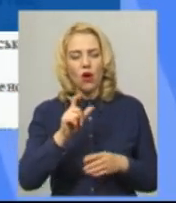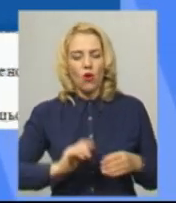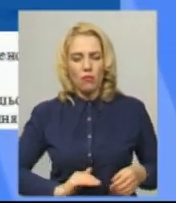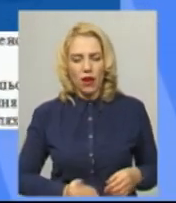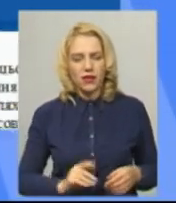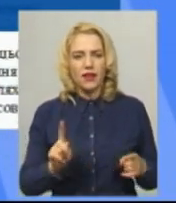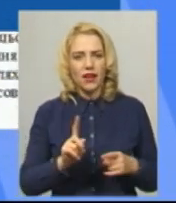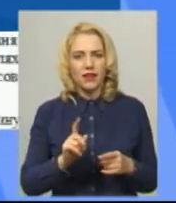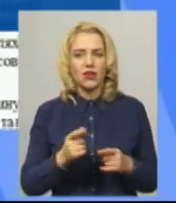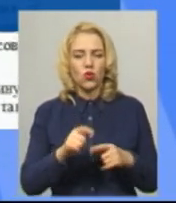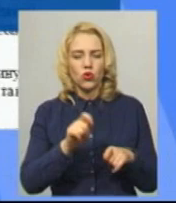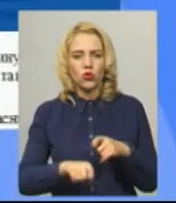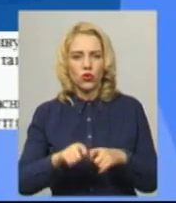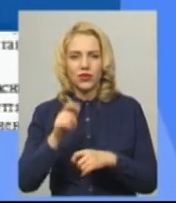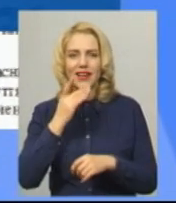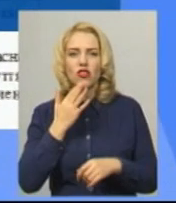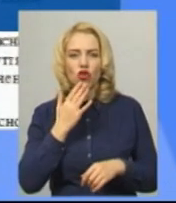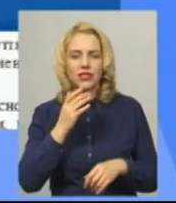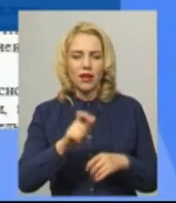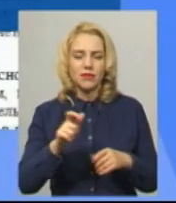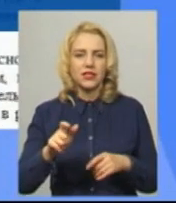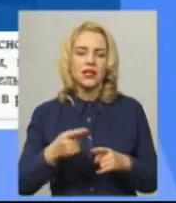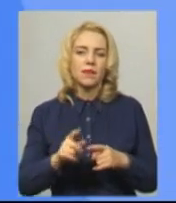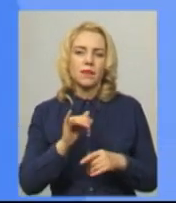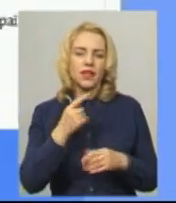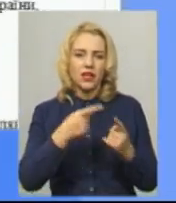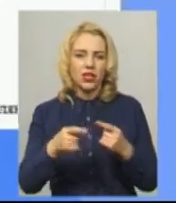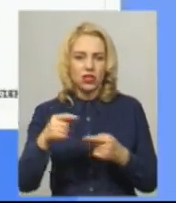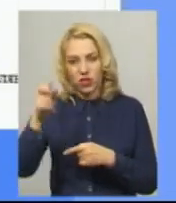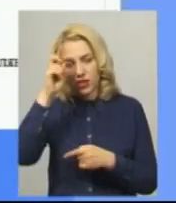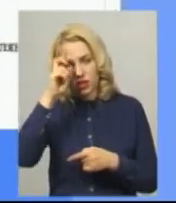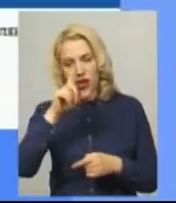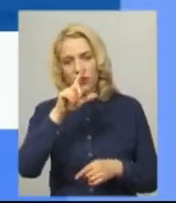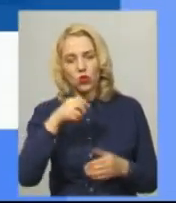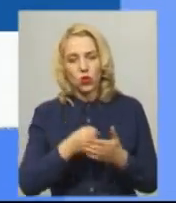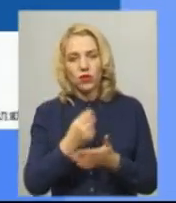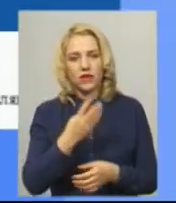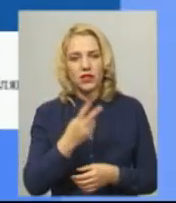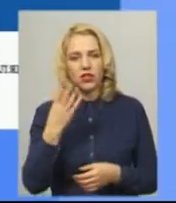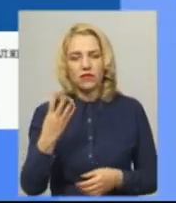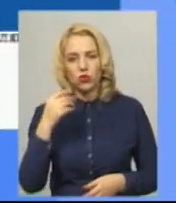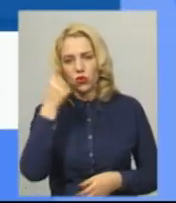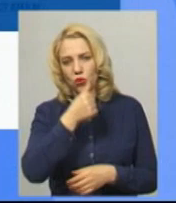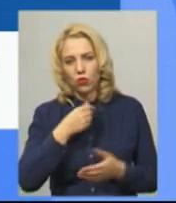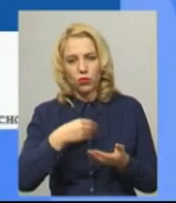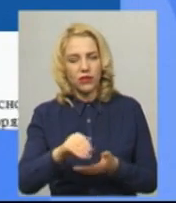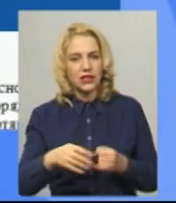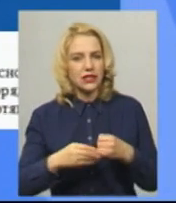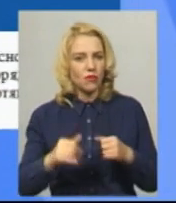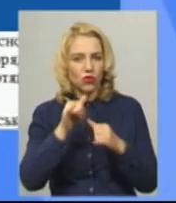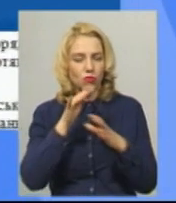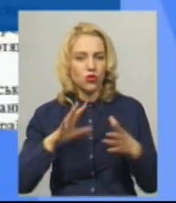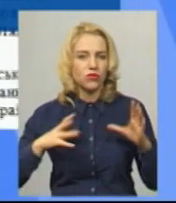іноземці, підприємства, створені не за українськими законами та інші держави, до 2024 року купувати землю не можуть.